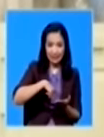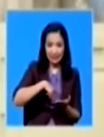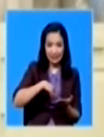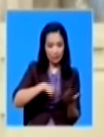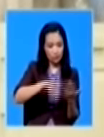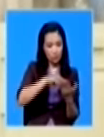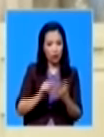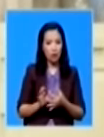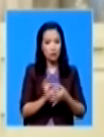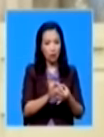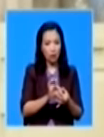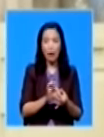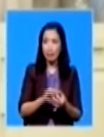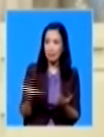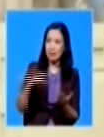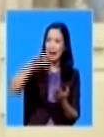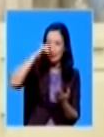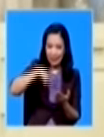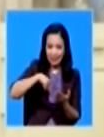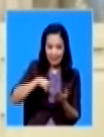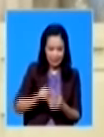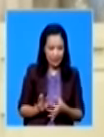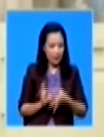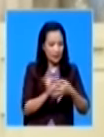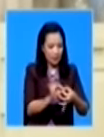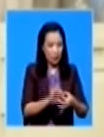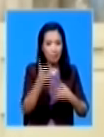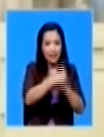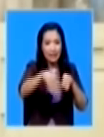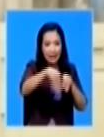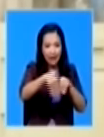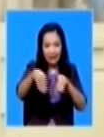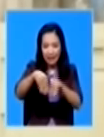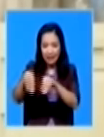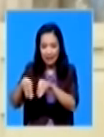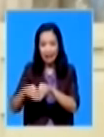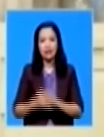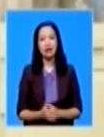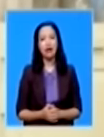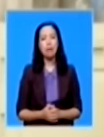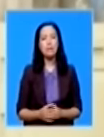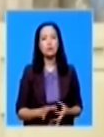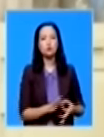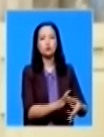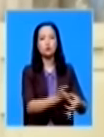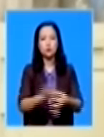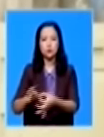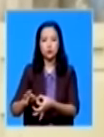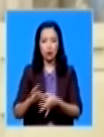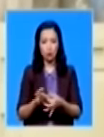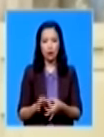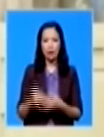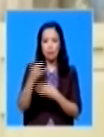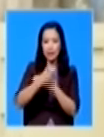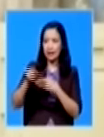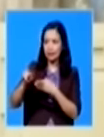เนี่ยต่อได้มั้ยเขาเห็นด้วยมันก็จะเกิดทั้งต้นทางกลางทางแล้วก็ปลายทางมันจะเกิดเป็นแมสตรงนี้ขึ้นมาเขาก็ขึ้นตรงกล